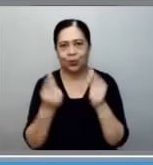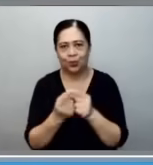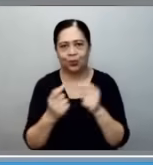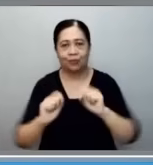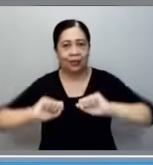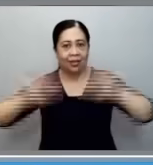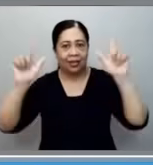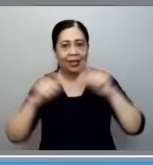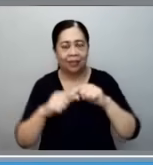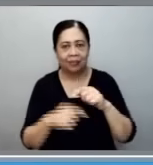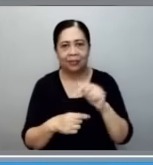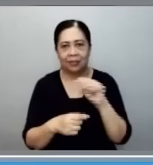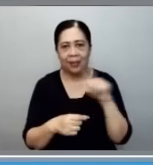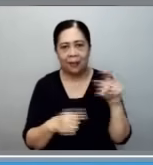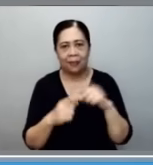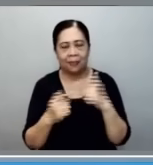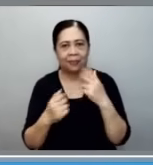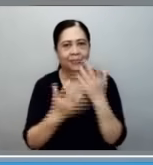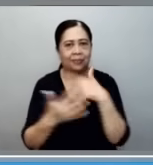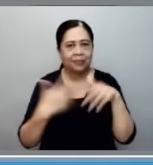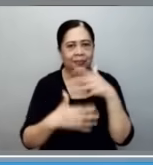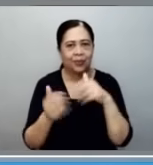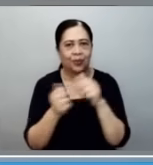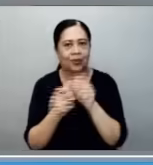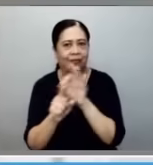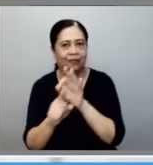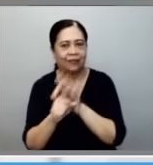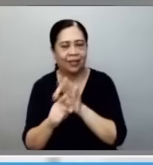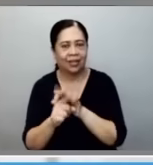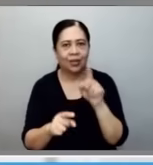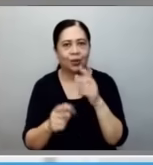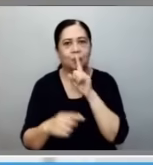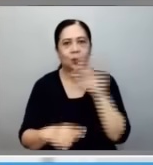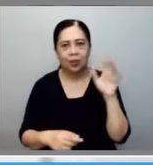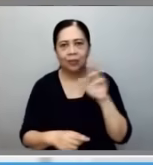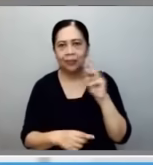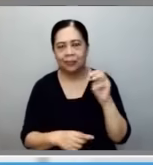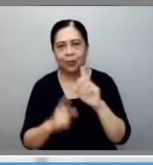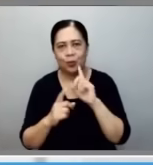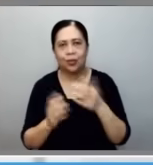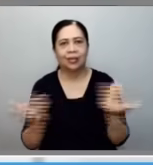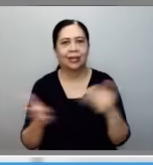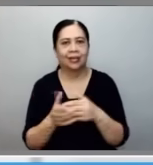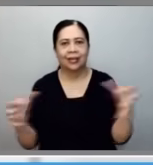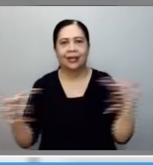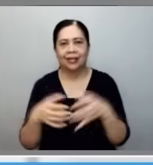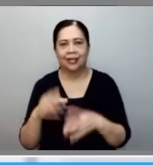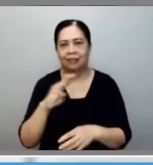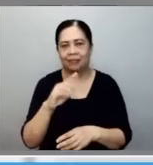isang mobile app, nakipag-interact si RM sa fans. Doon ipinangako niya na magre-regroup ang global superstars